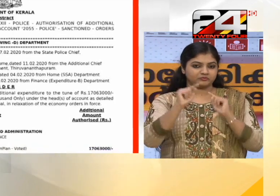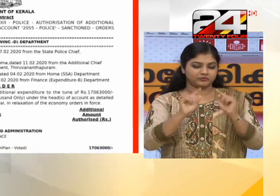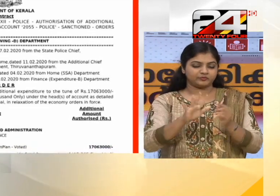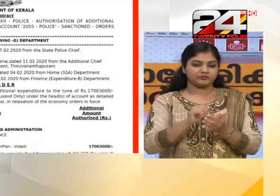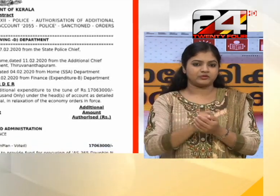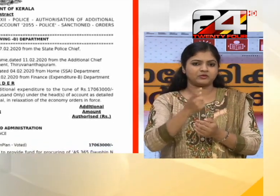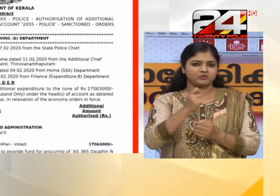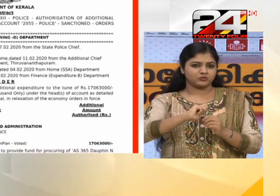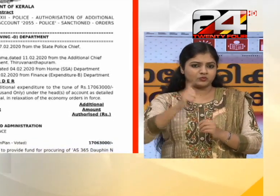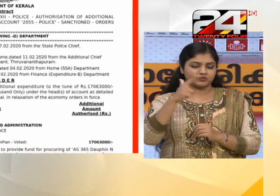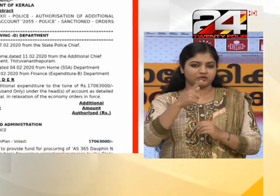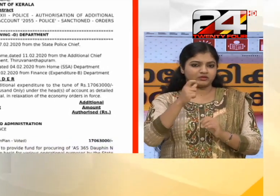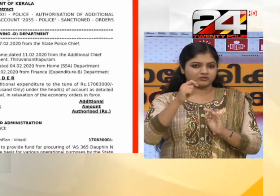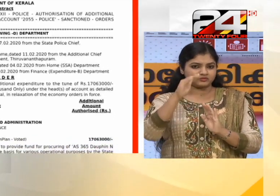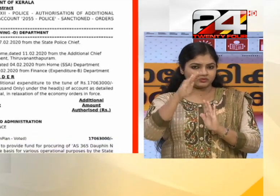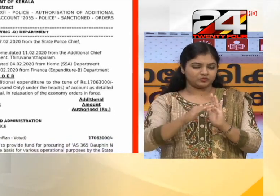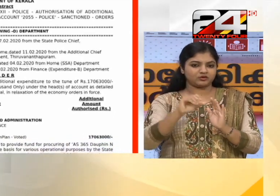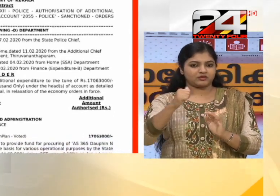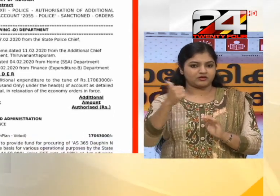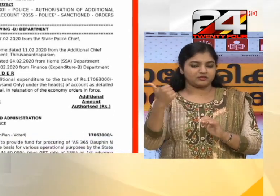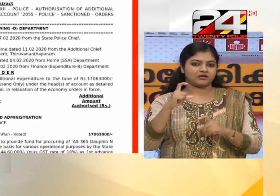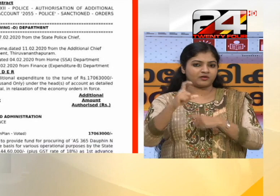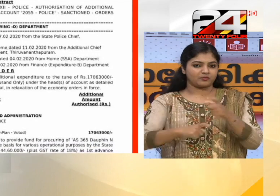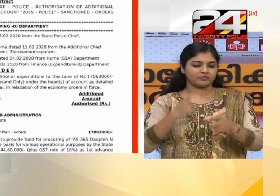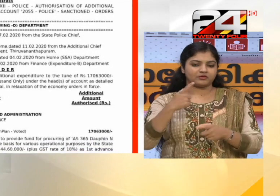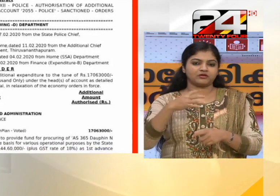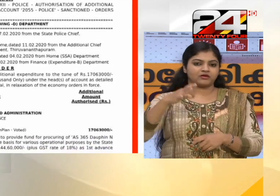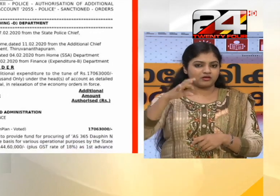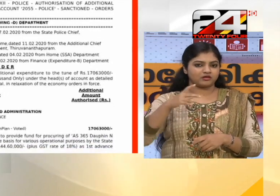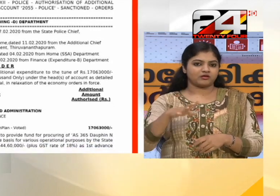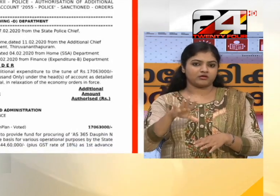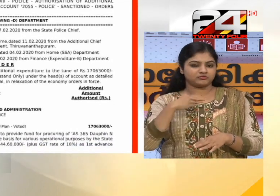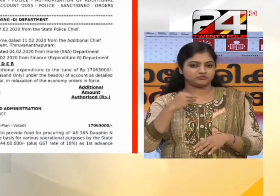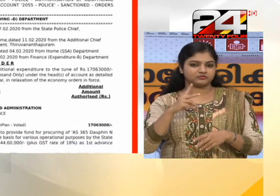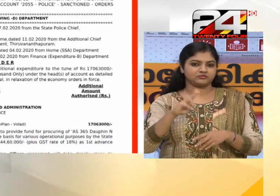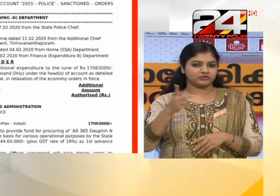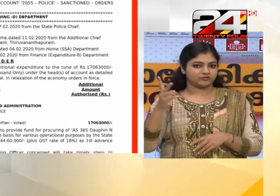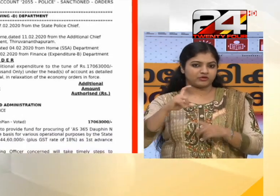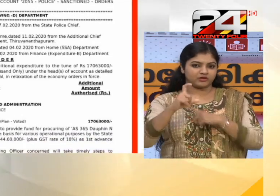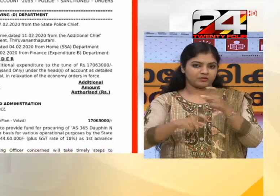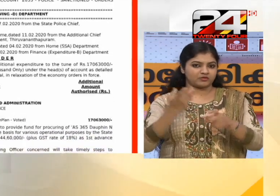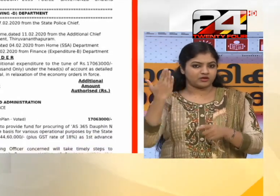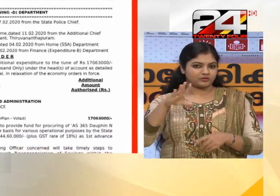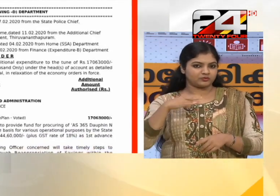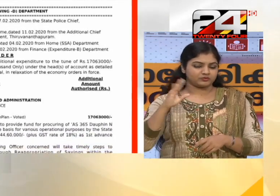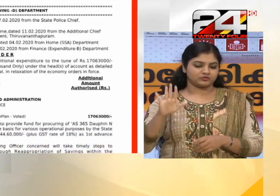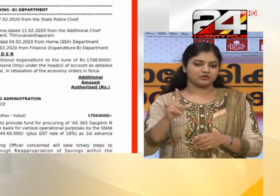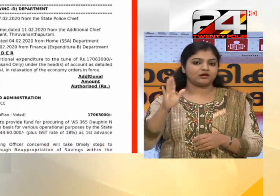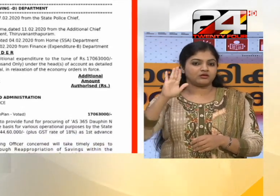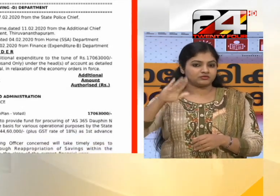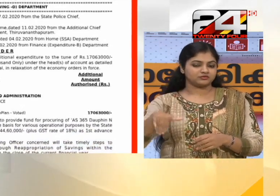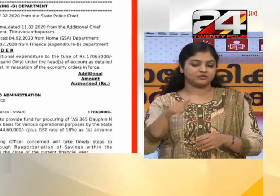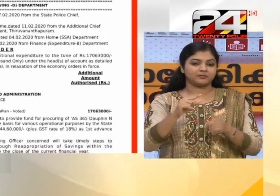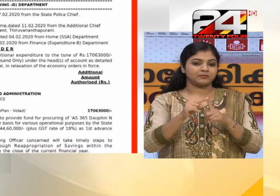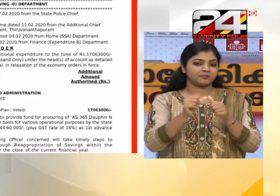തുകയ്ക്ക് മറ്റു ചില ചിത്രം ഏവിയേഷൻ അടക്കമുള്ള കമ്പനികൾ കരാർ നൽകാൻ മുന്നോട്ട് വന്നിരുന്നതാണ്. പക്ഷെ അത് മറികടന്നുകൊണ്ട്